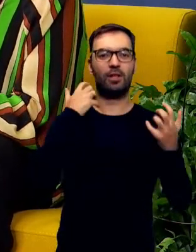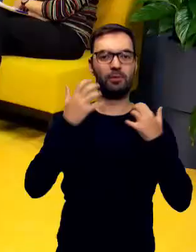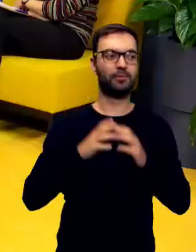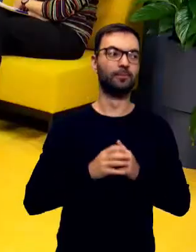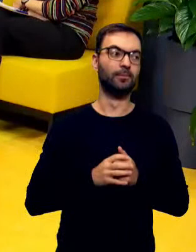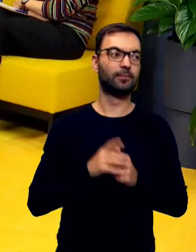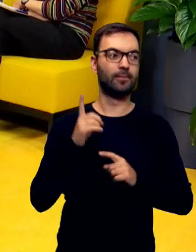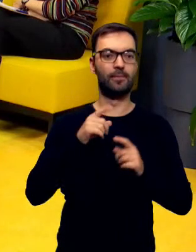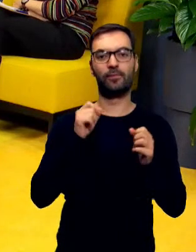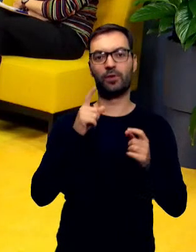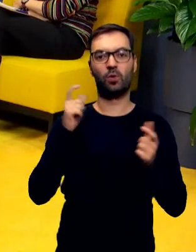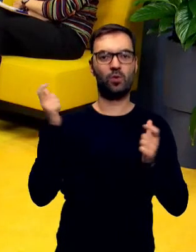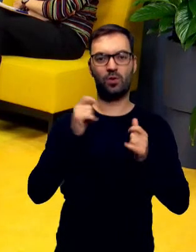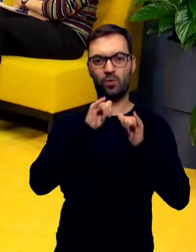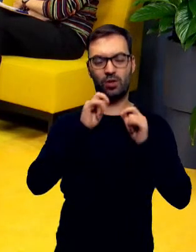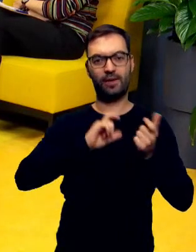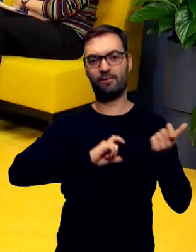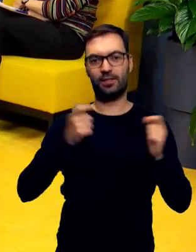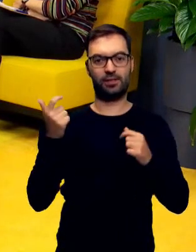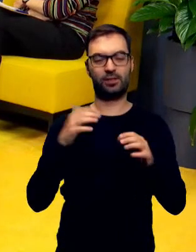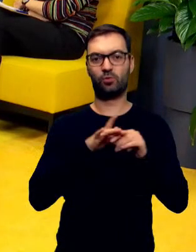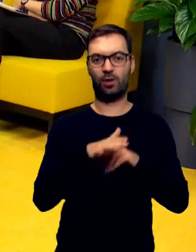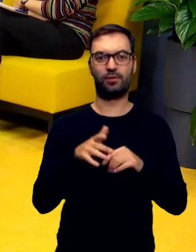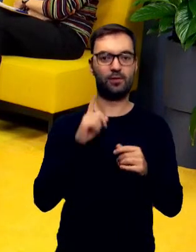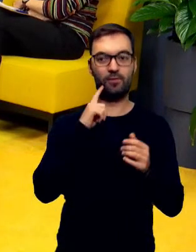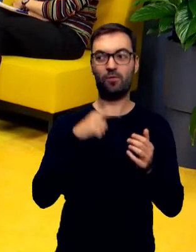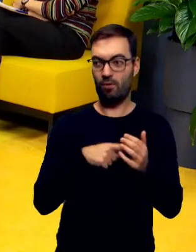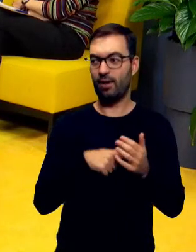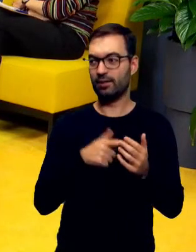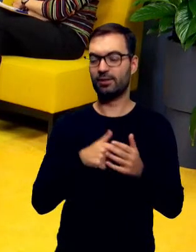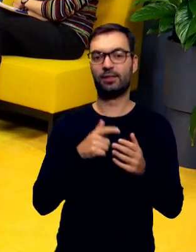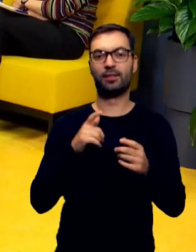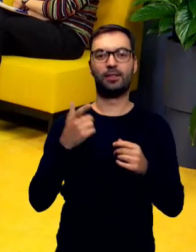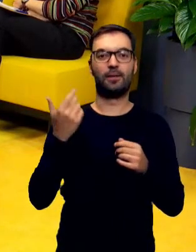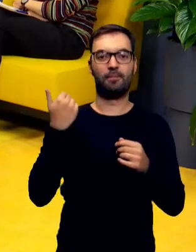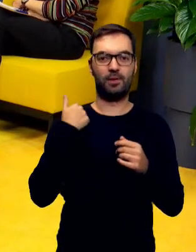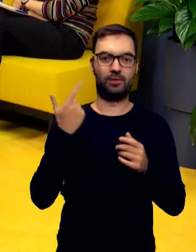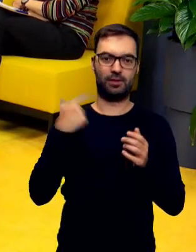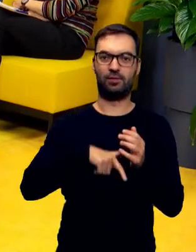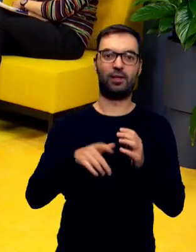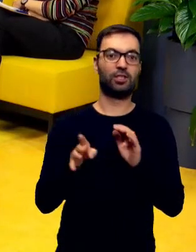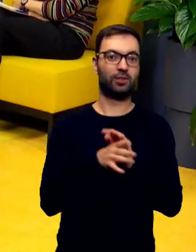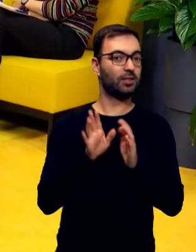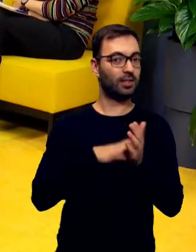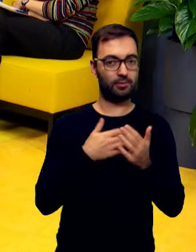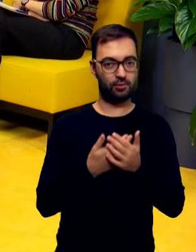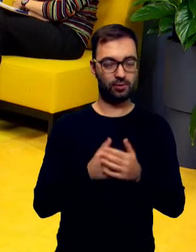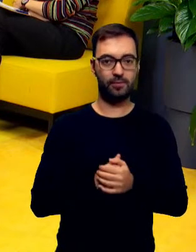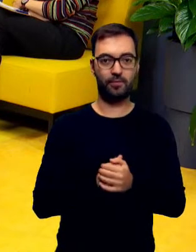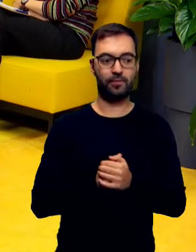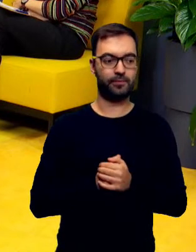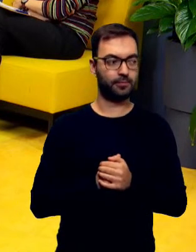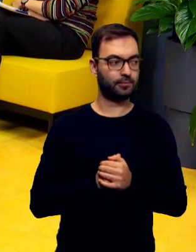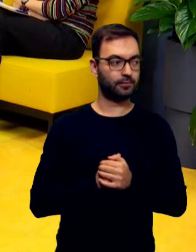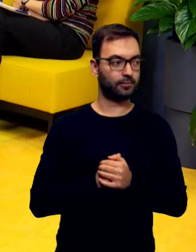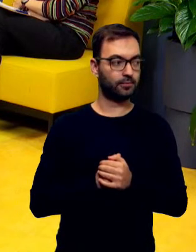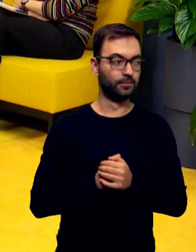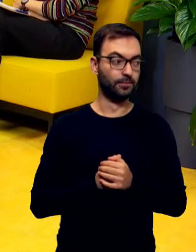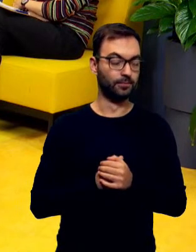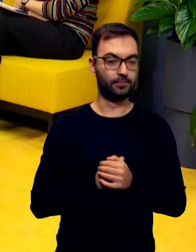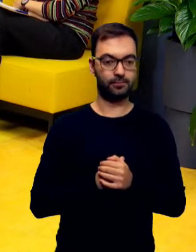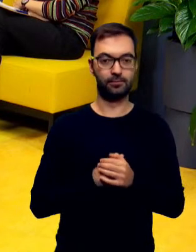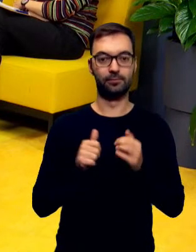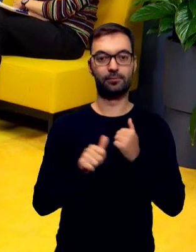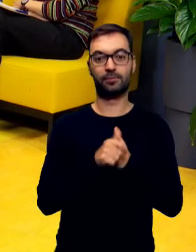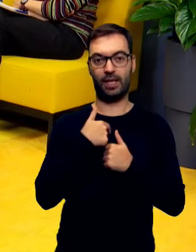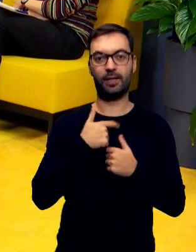wiadomości. Czasami się zdarzają takie głośne wydarzenia, Dokładnie. Które media no właśnie takie, obiegają. Które wydarzyły się w 2019 roku i które jakby